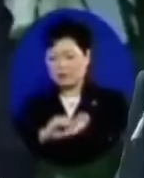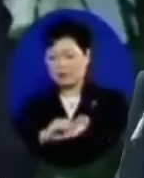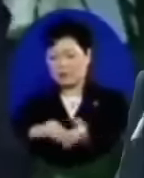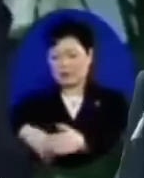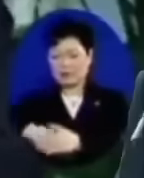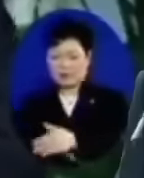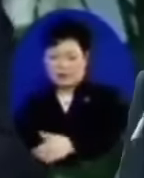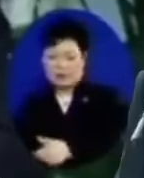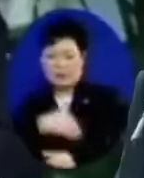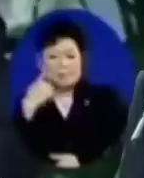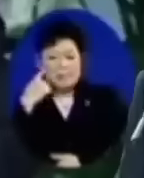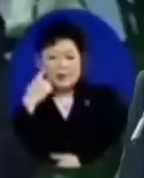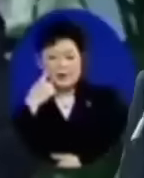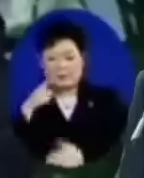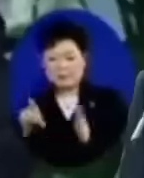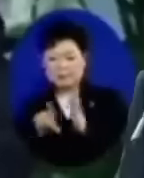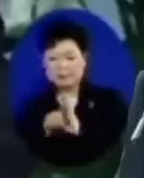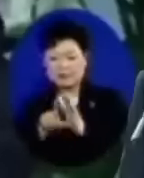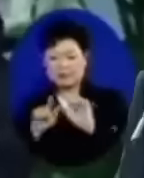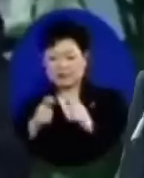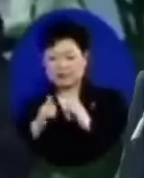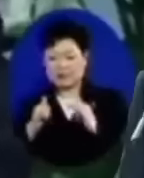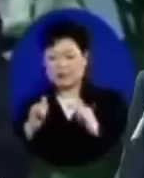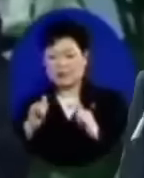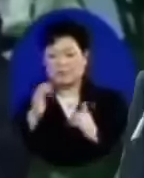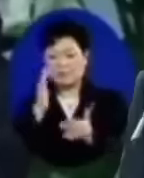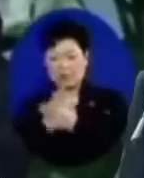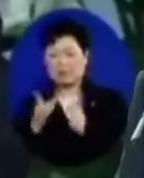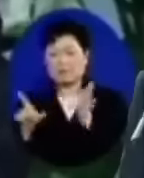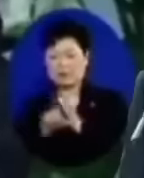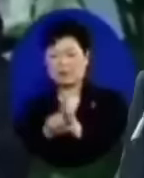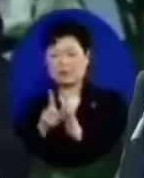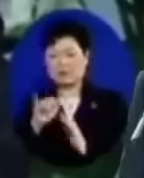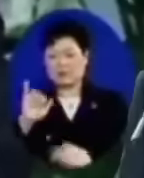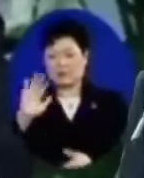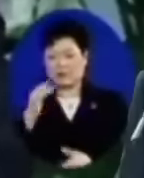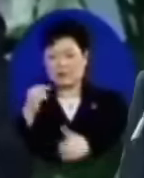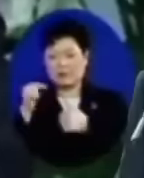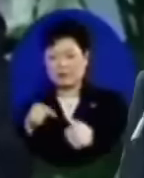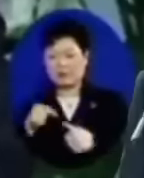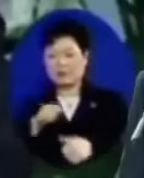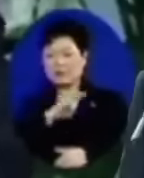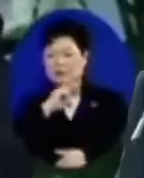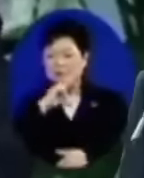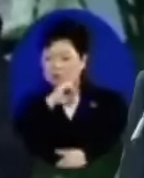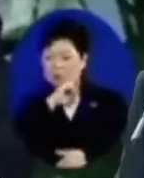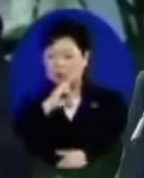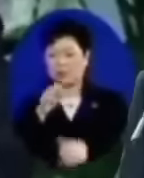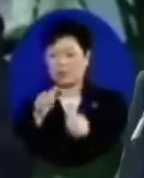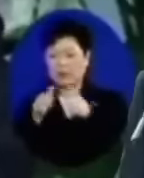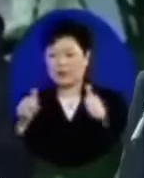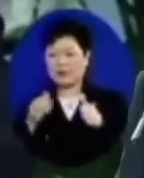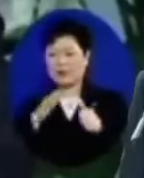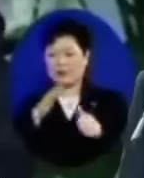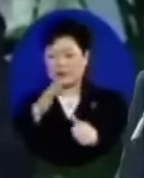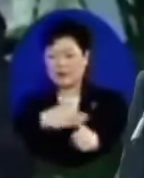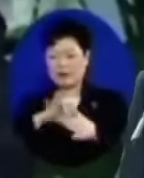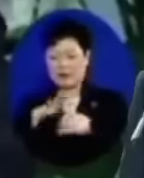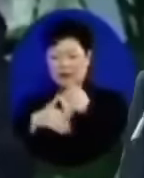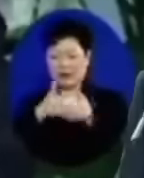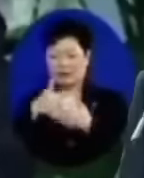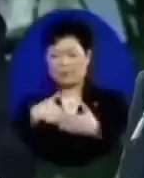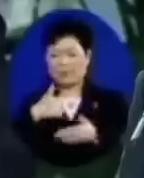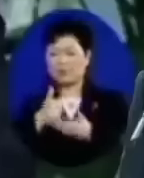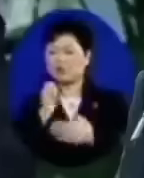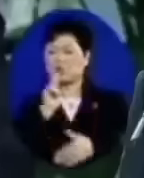넣어보라. 그리고 믿지 않은 자가 되지 말고 믿는 자가 되라고 하니까 도마가 그때야 주님 앞에 엎드려서 나의 하나님 나의 주여라고 고백을 하게